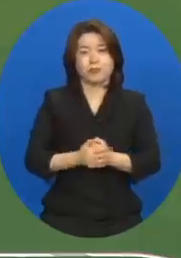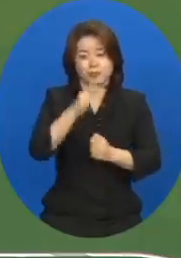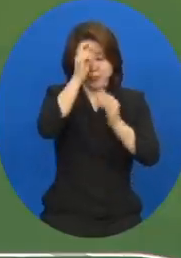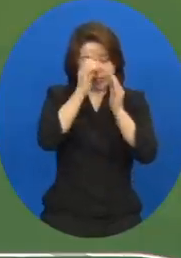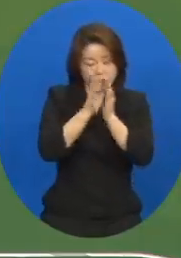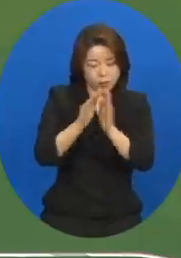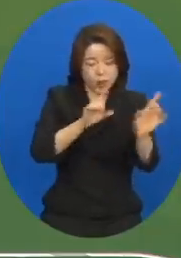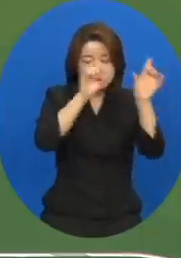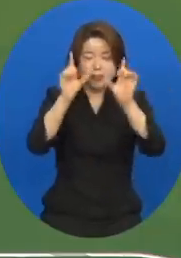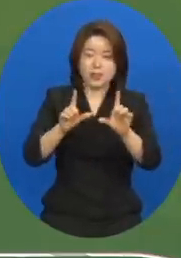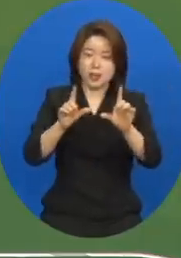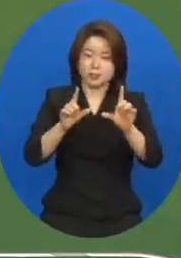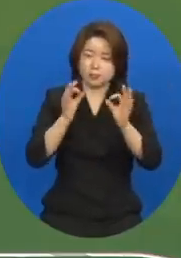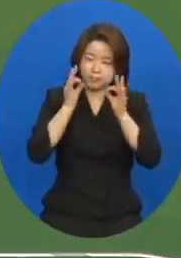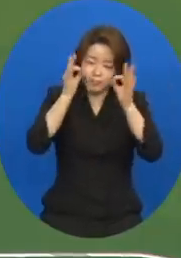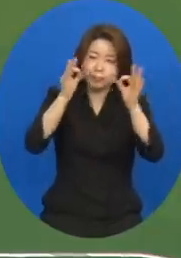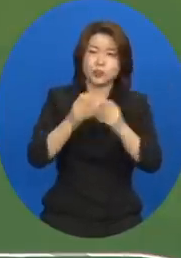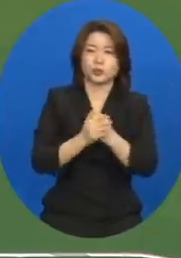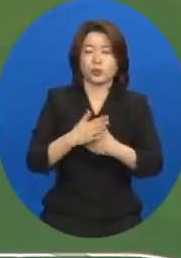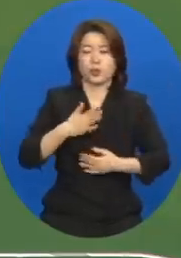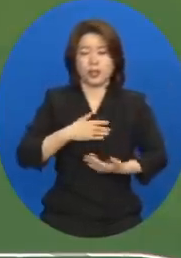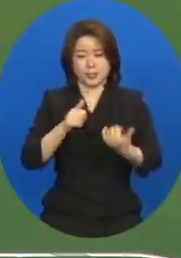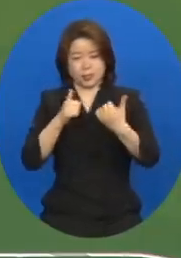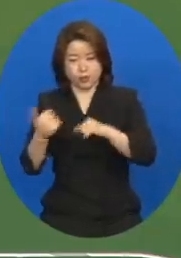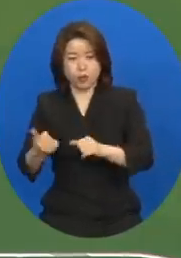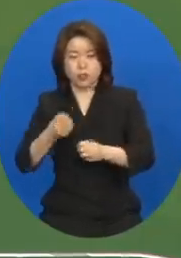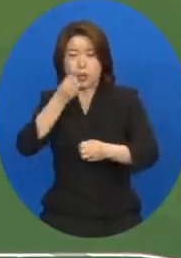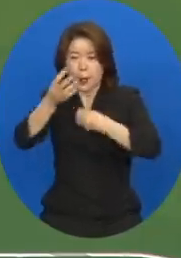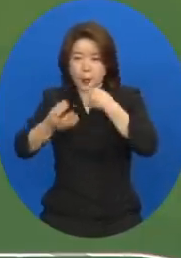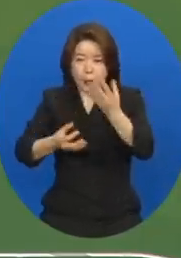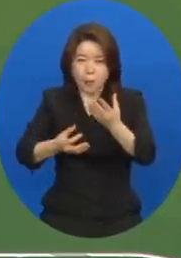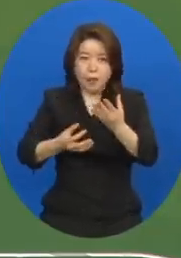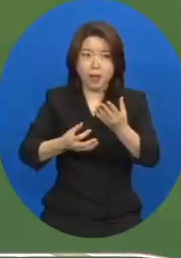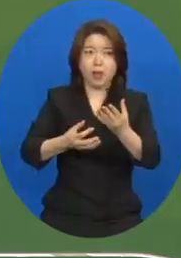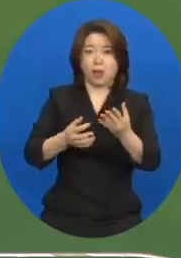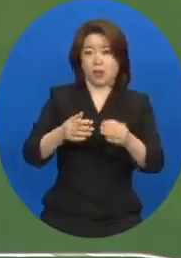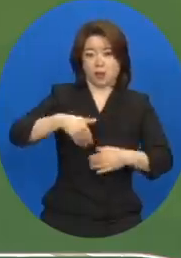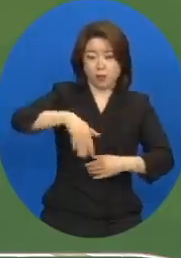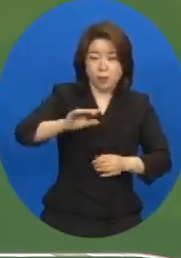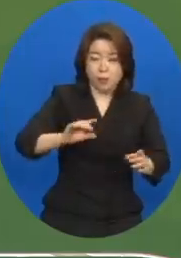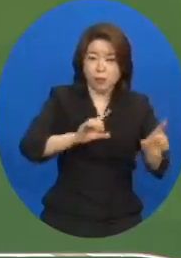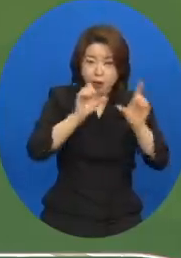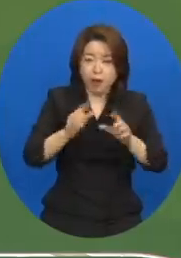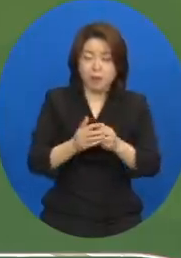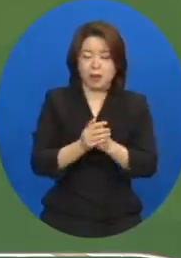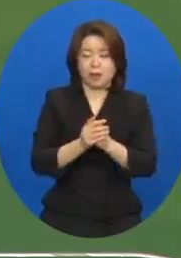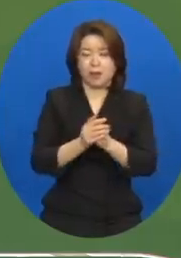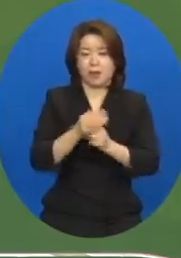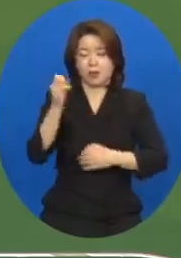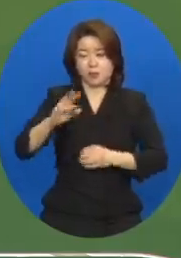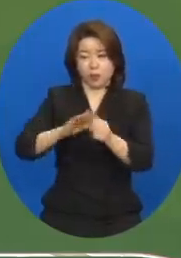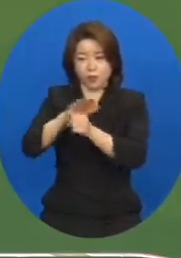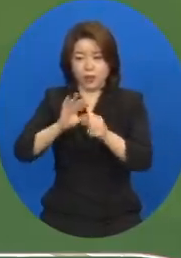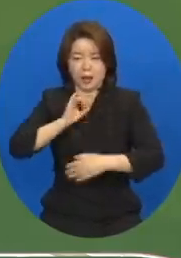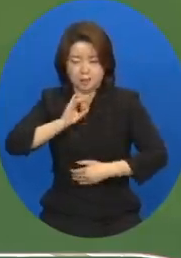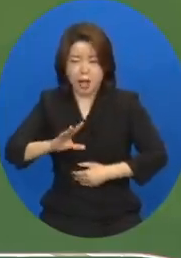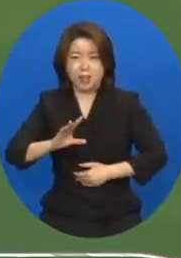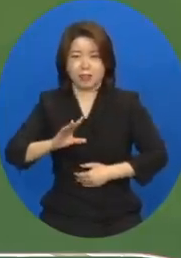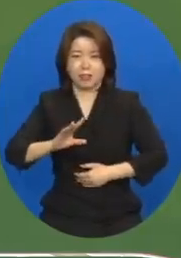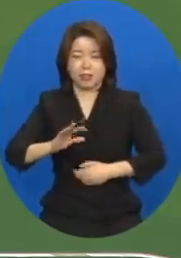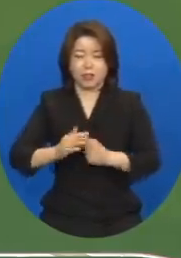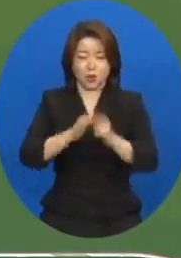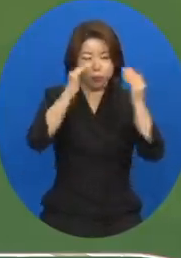기도하며 살아보려고 하고 나는 죽었습니다 고백하고 나가기 시작하고 사랑만 하며 살려고 그러고 모든